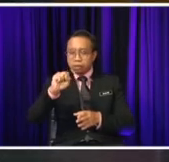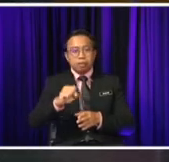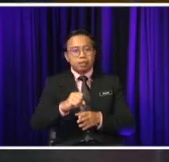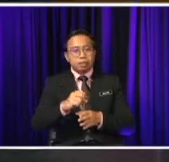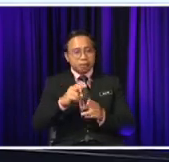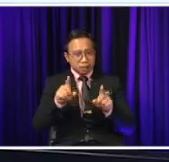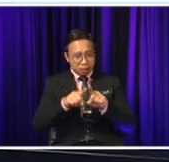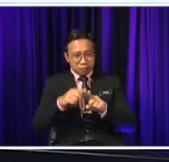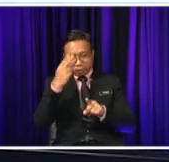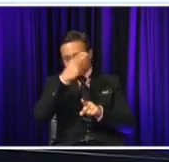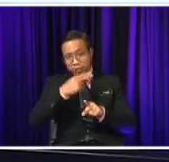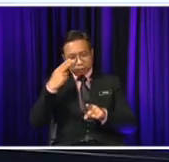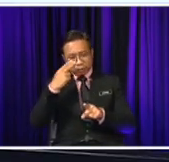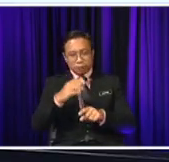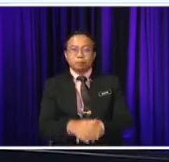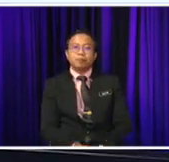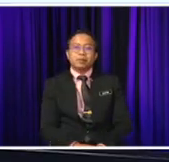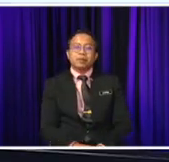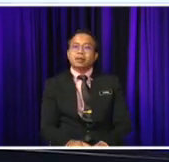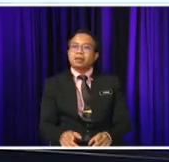itu betul betul